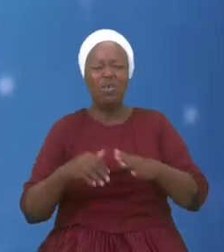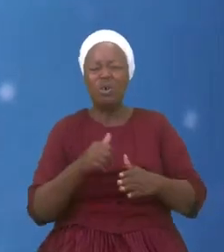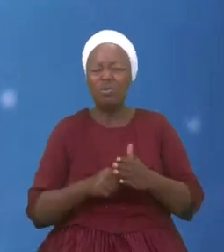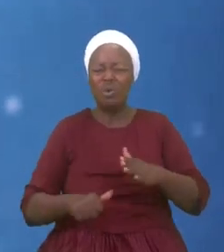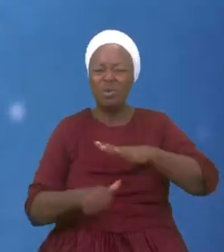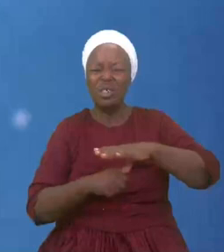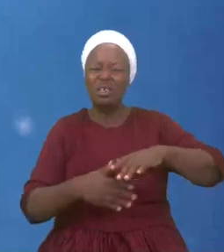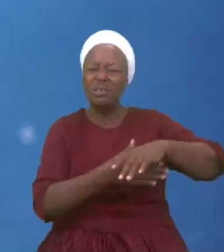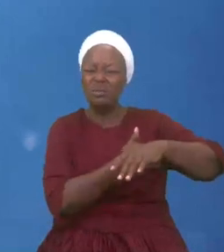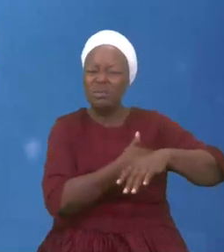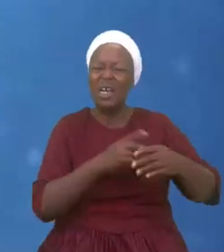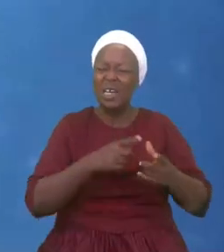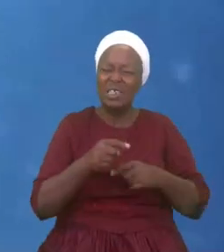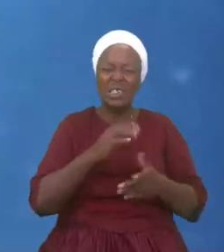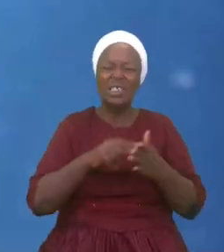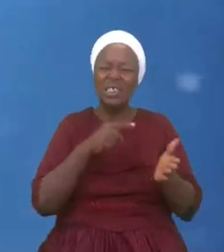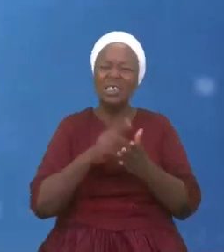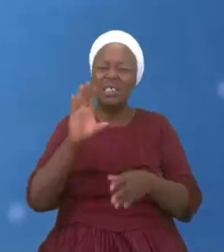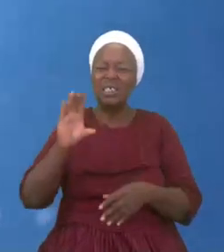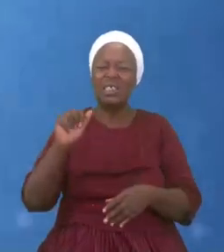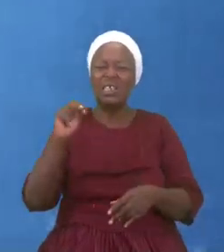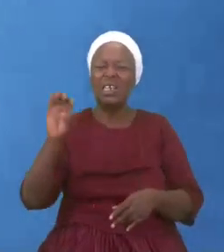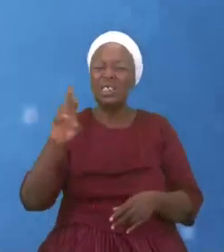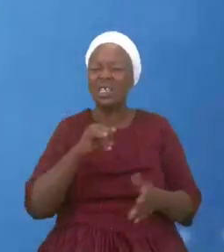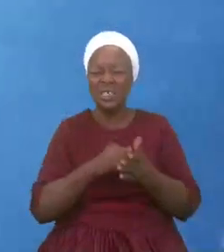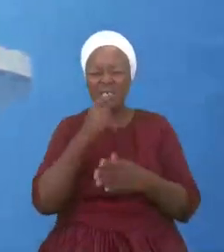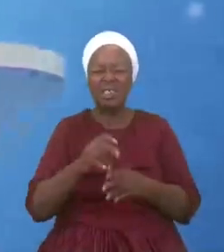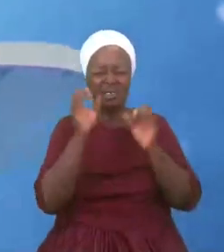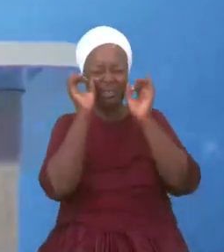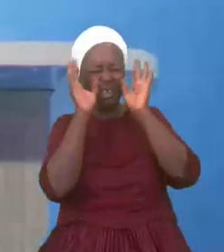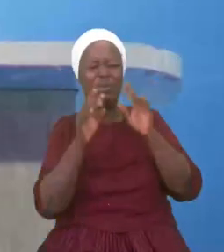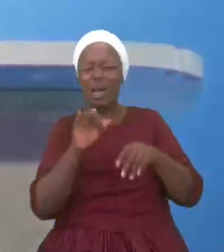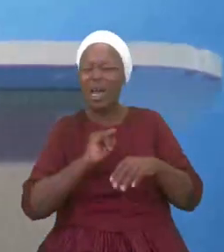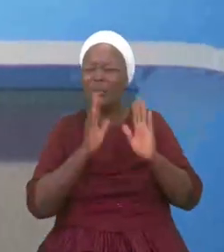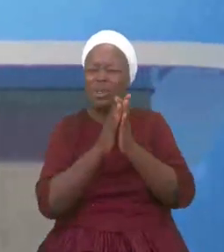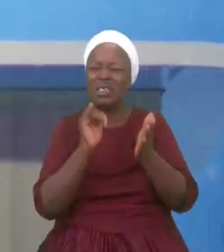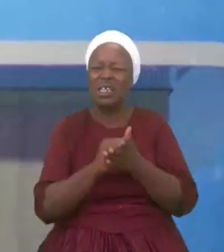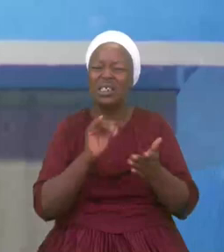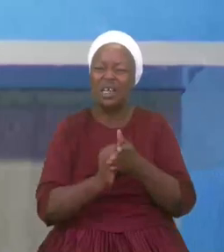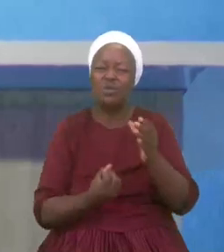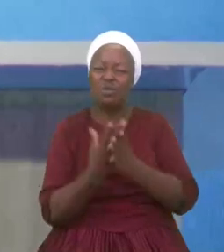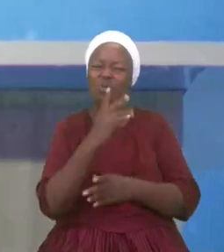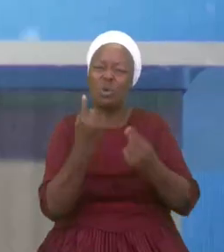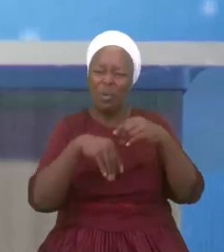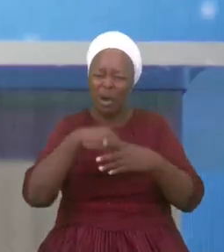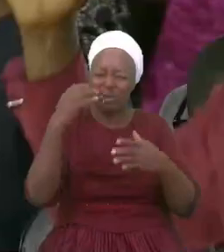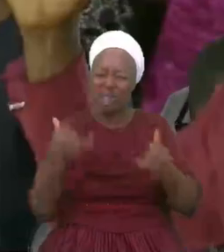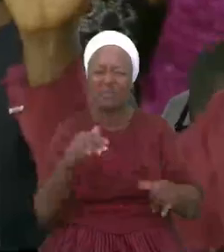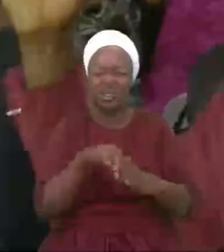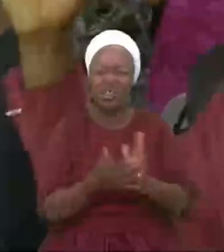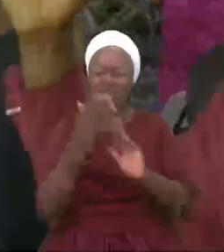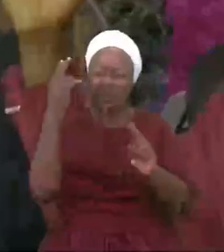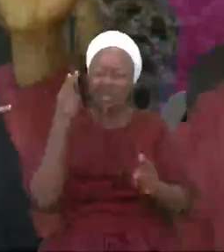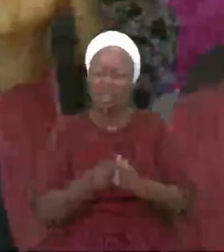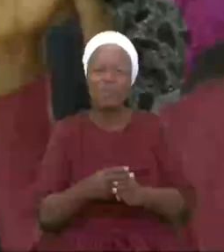je prie pour ceux qui ont qui ont l’enflement et au niveau de la les selles